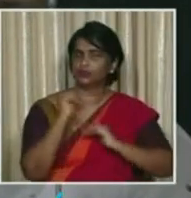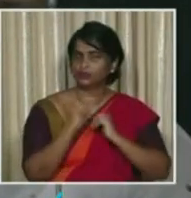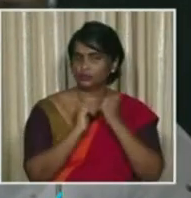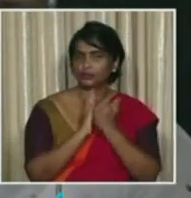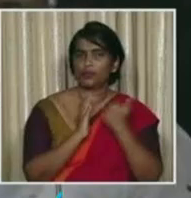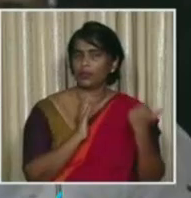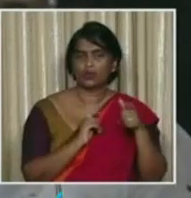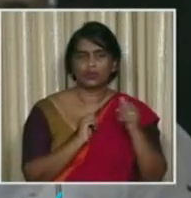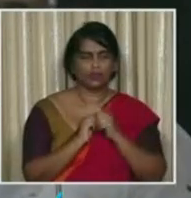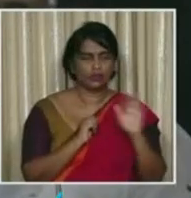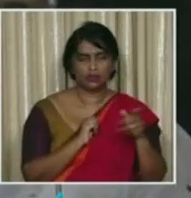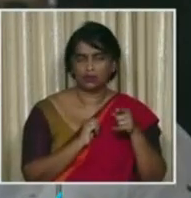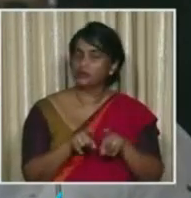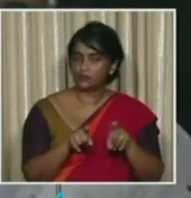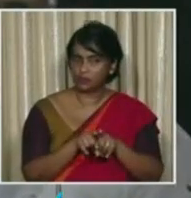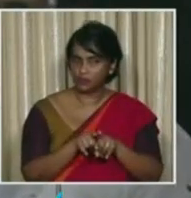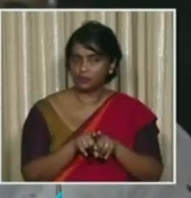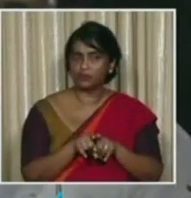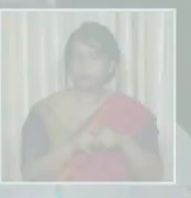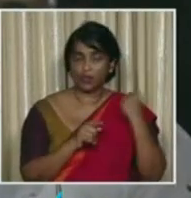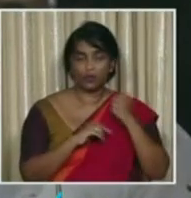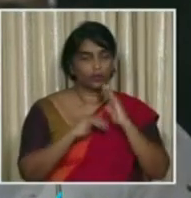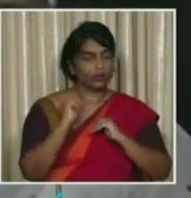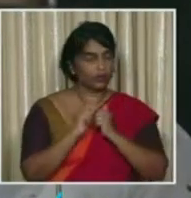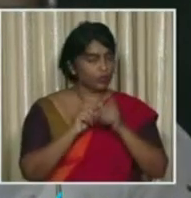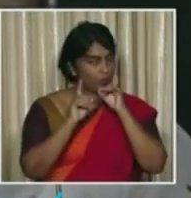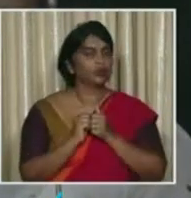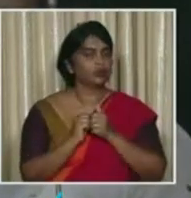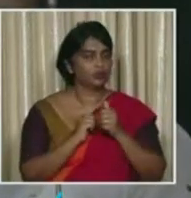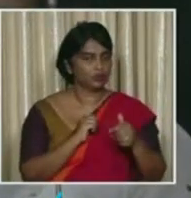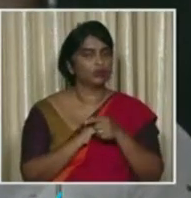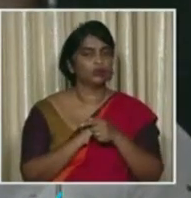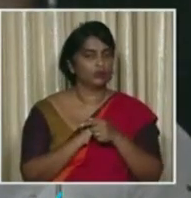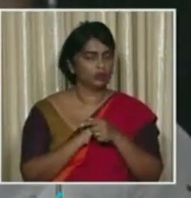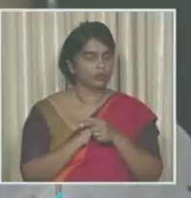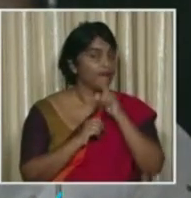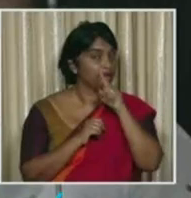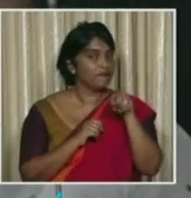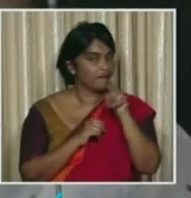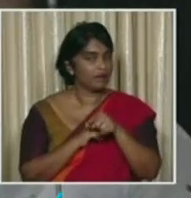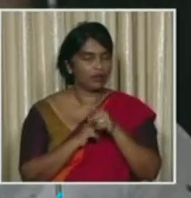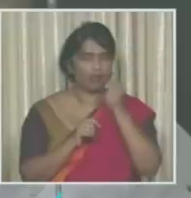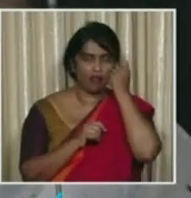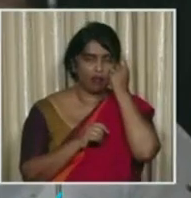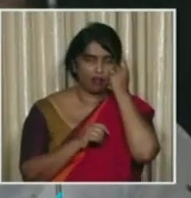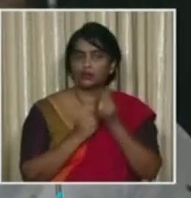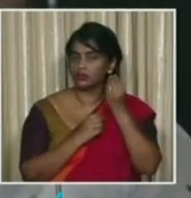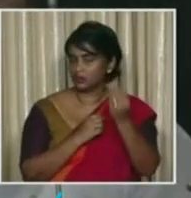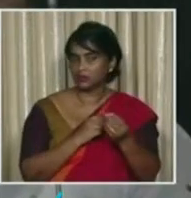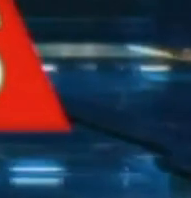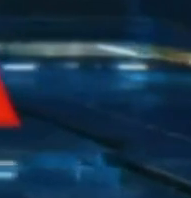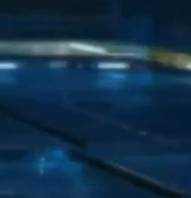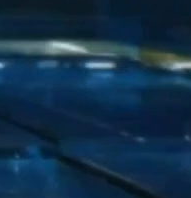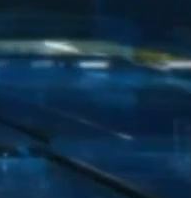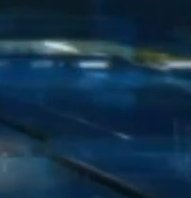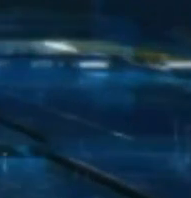අලුත් පිළිවෙතක් නෙමෙයි. ඒ නිසා අලුත් පිළිවෙතක් අනුව කටයුතු කරලා කියලා වැරදි අර්ථ නිරූපණයක් දීම